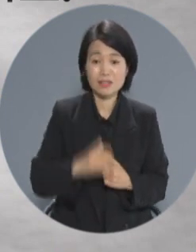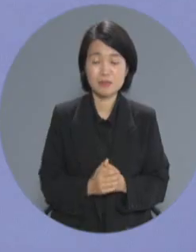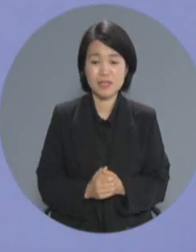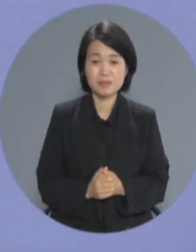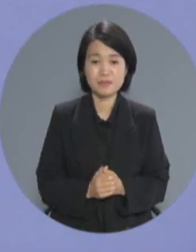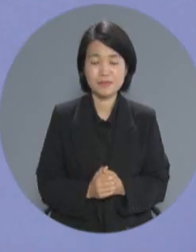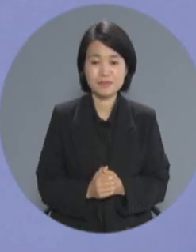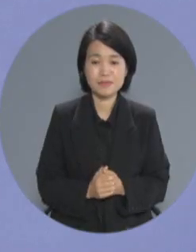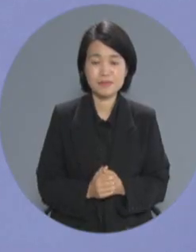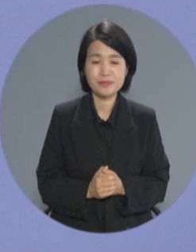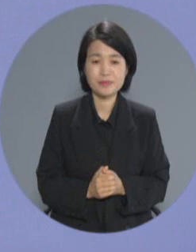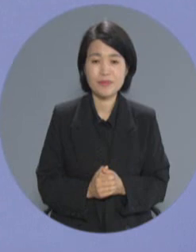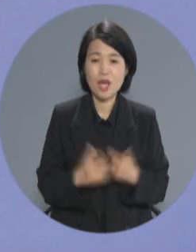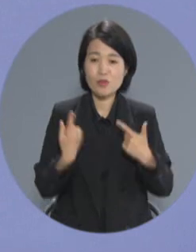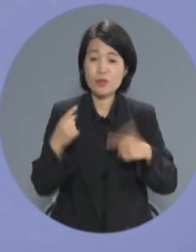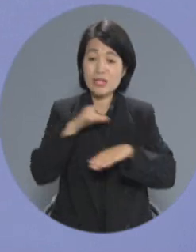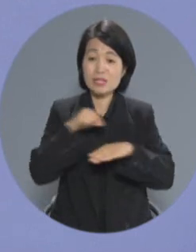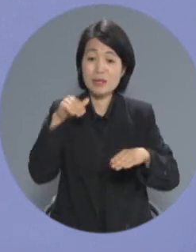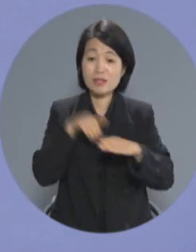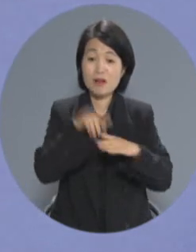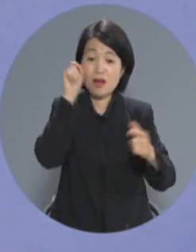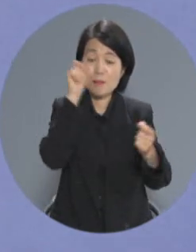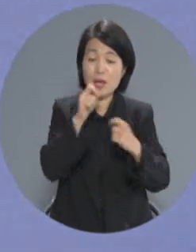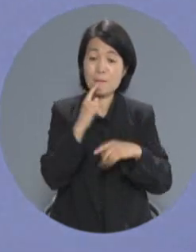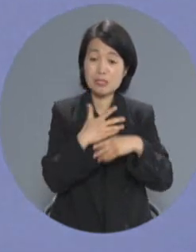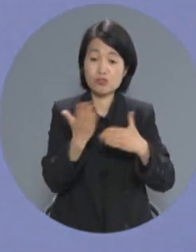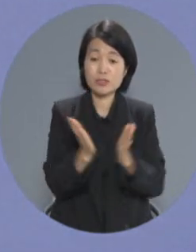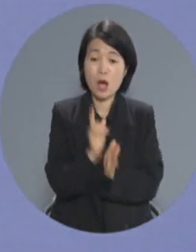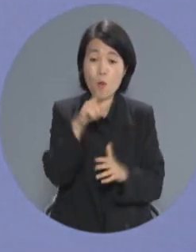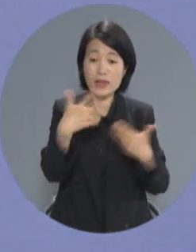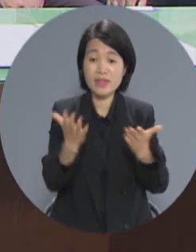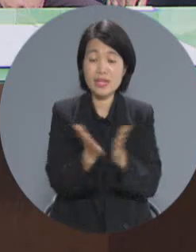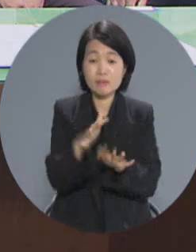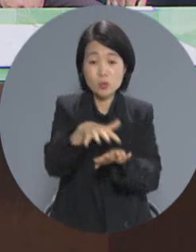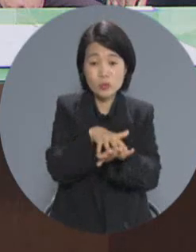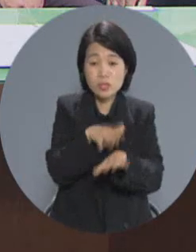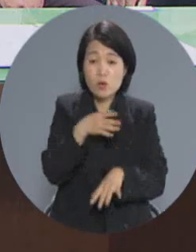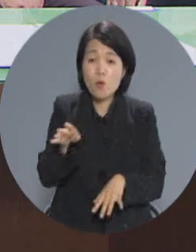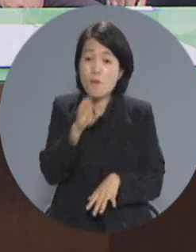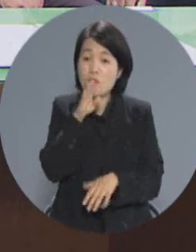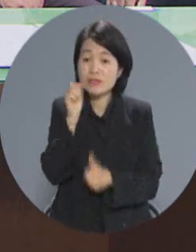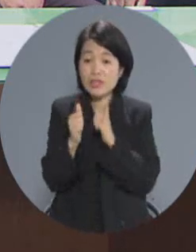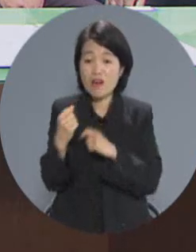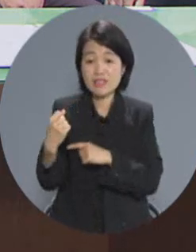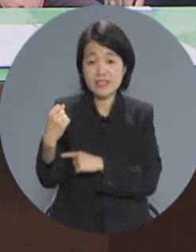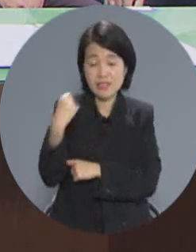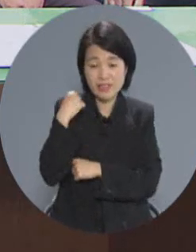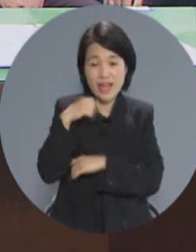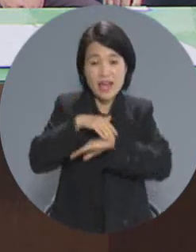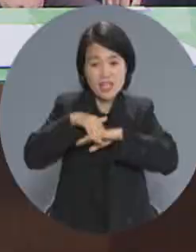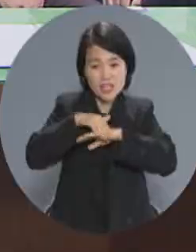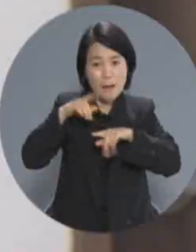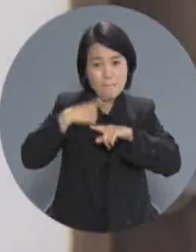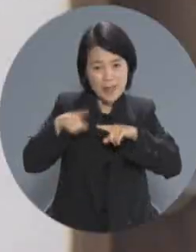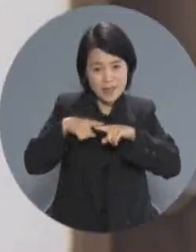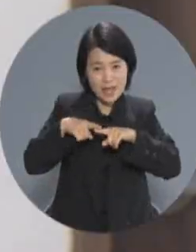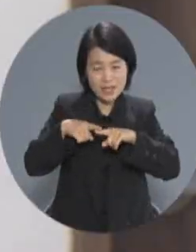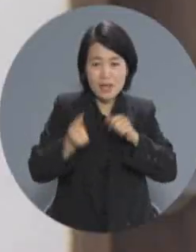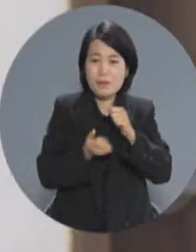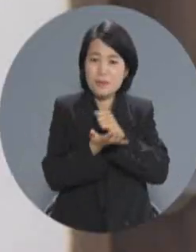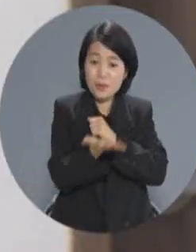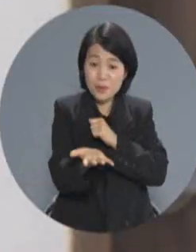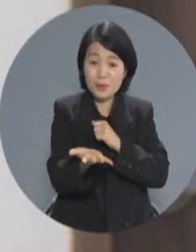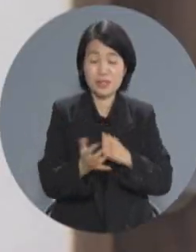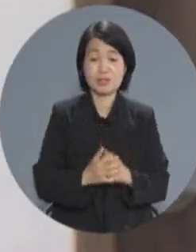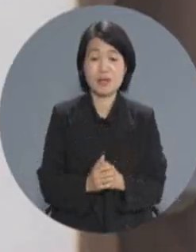같아요. 6.1 지방선거를 앞두고 민주당의 원팀 조직력이 본선 경쟁력이라는 전략적 판단이 작용했다고는